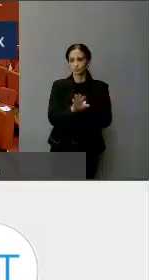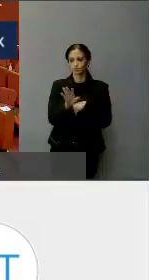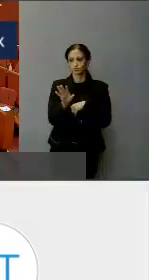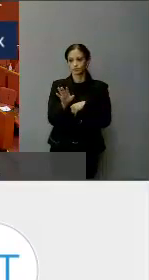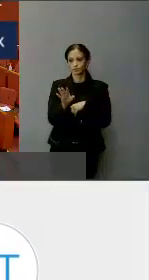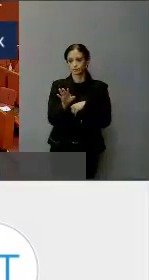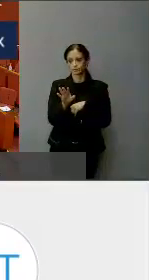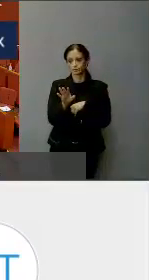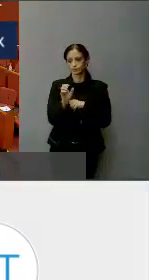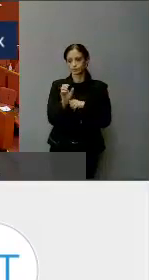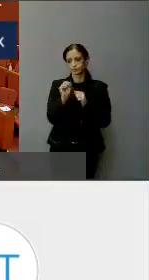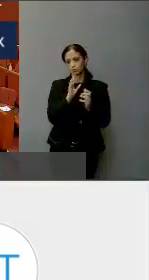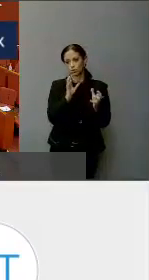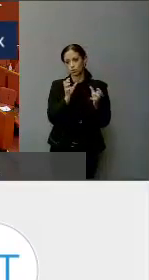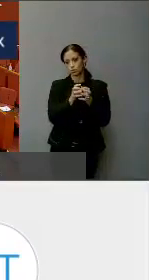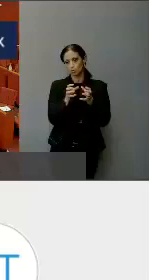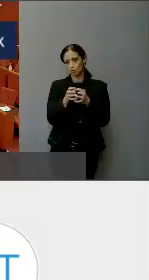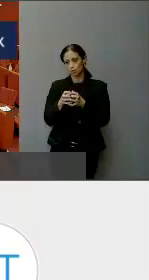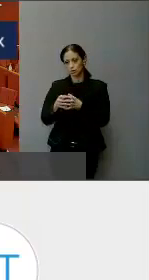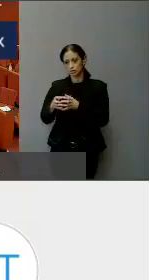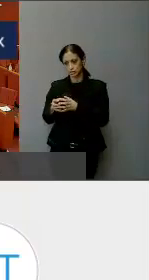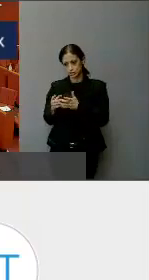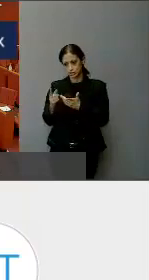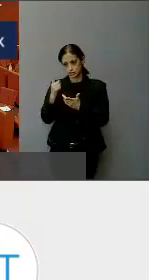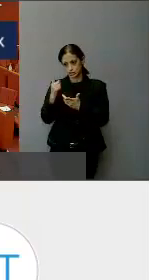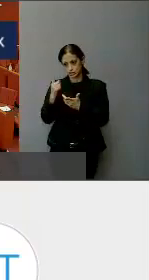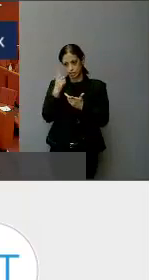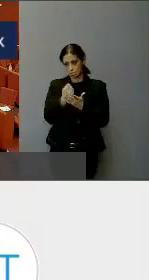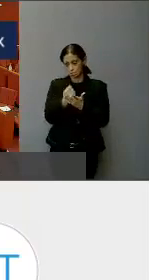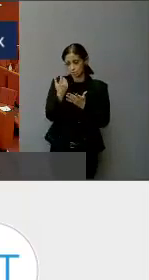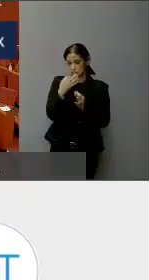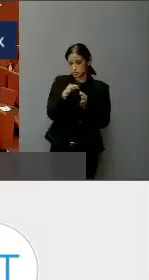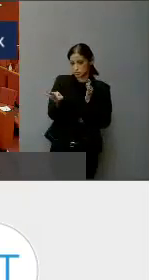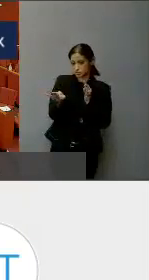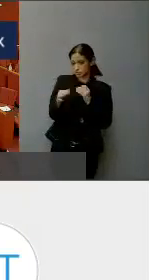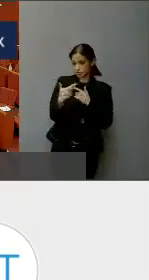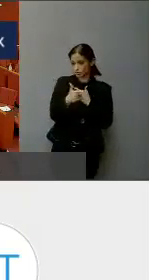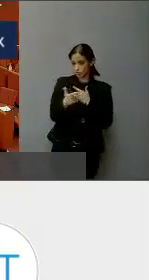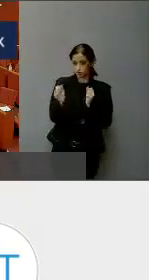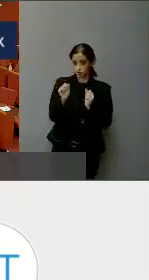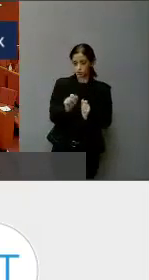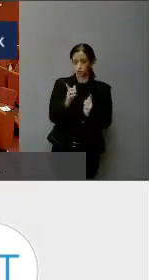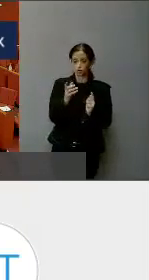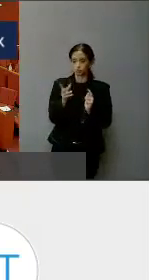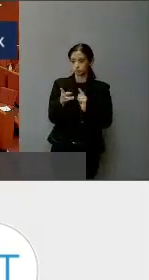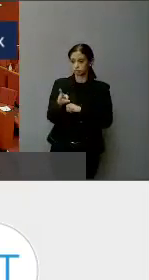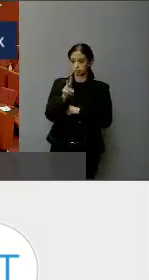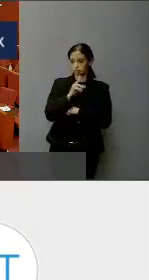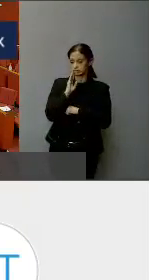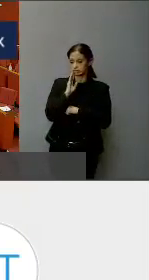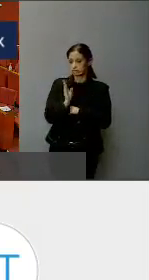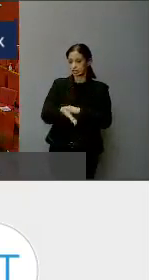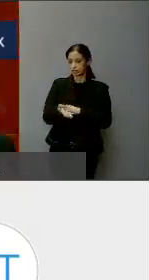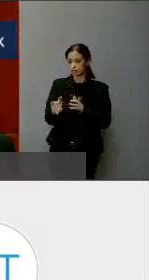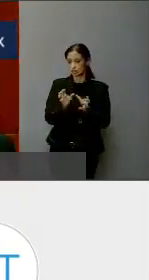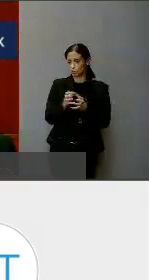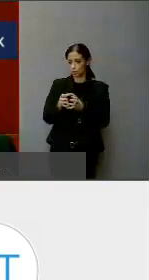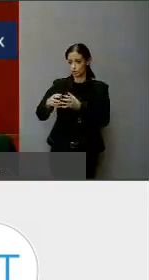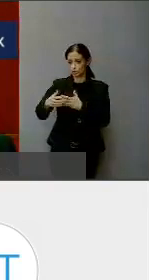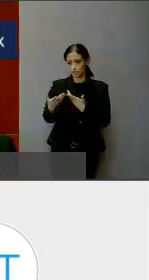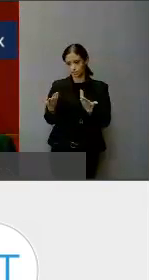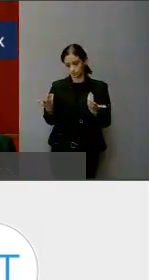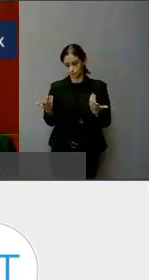andare per blocchi se non ci sono poi i rilievi e specifiche che possiamo affrontare mi dica da